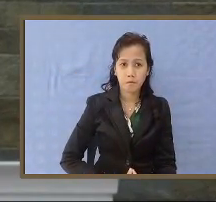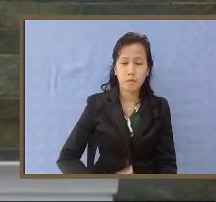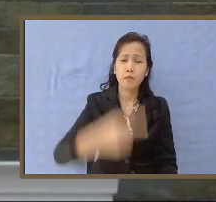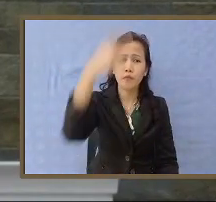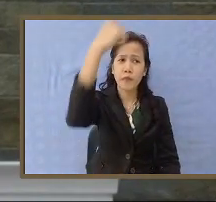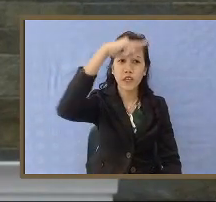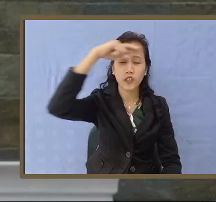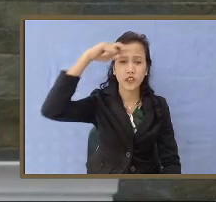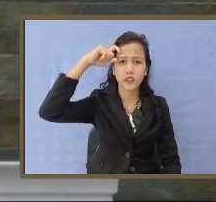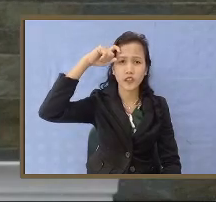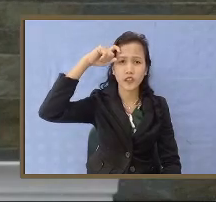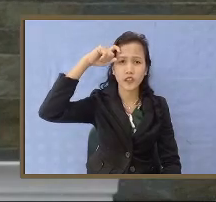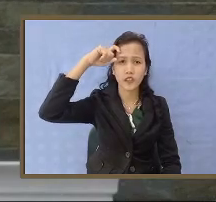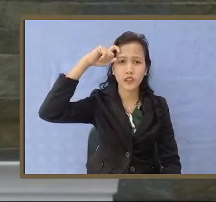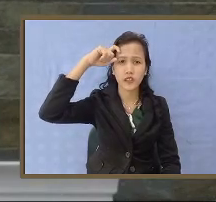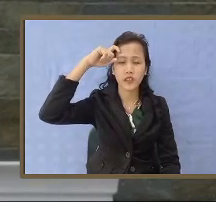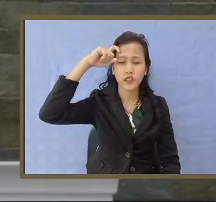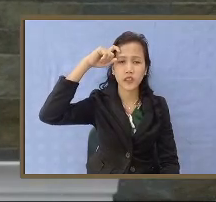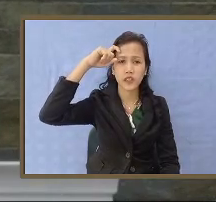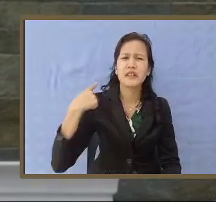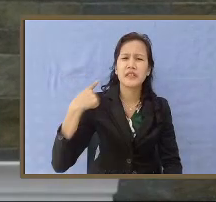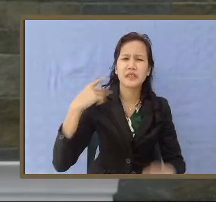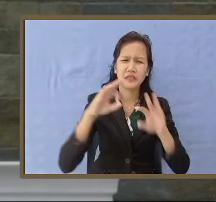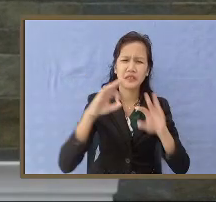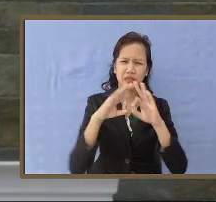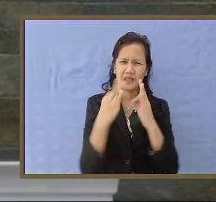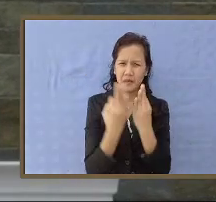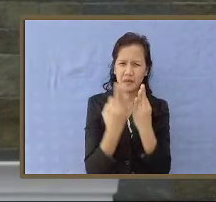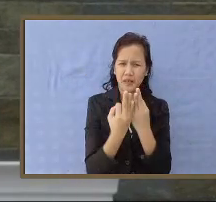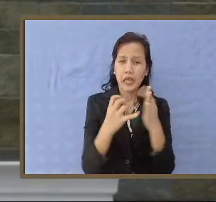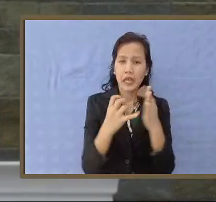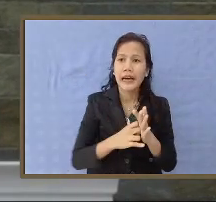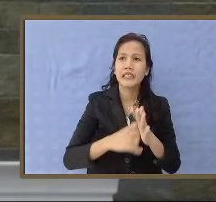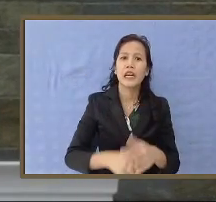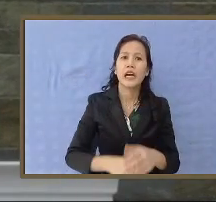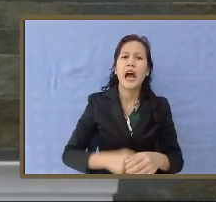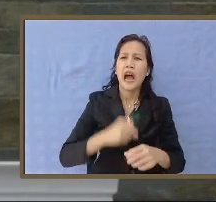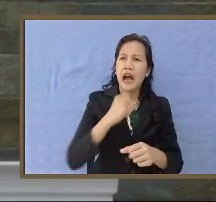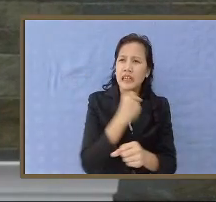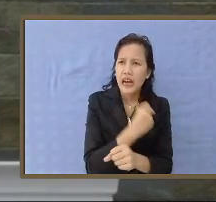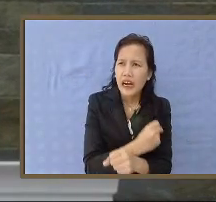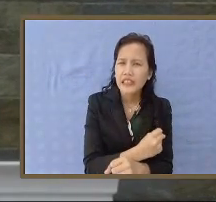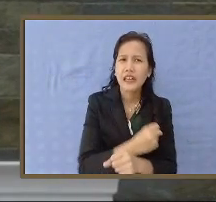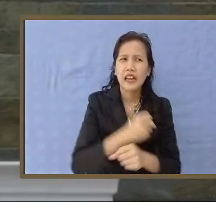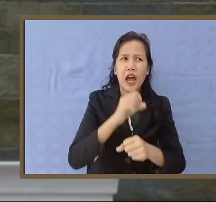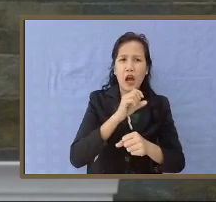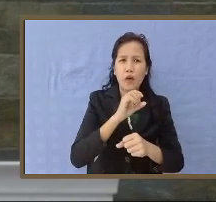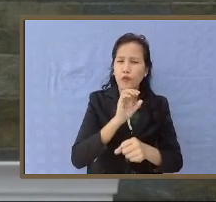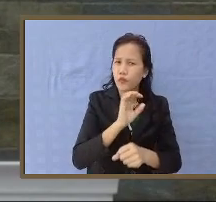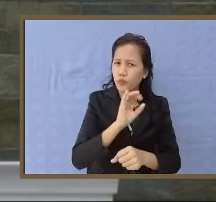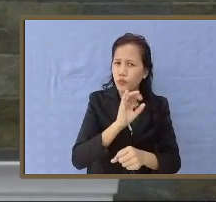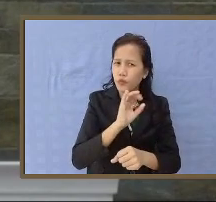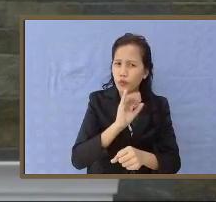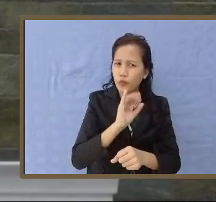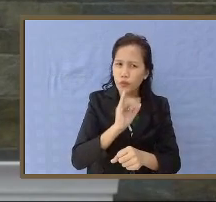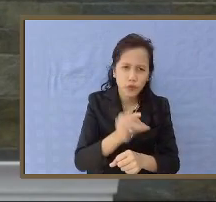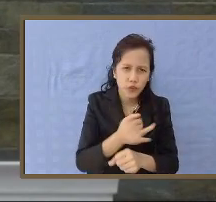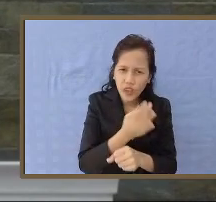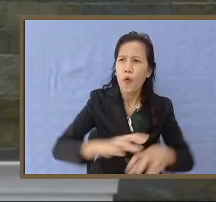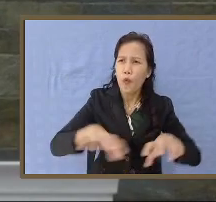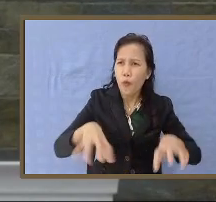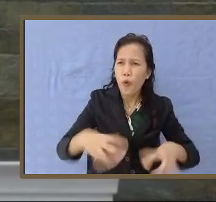because meron silang pamilya na nagsikap sila na maayos, yung tatay pumunta ng ibang bansa para kumita